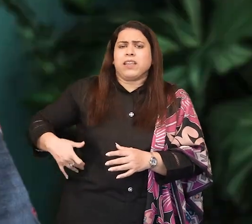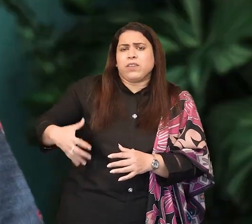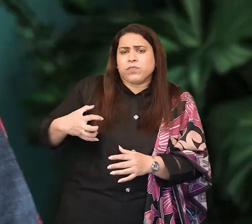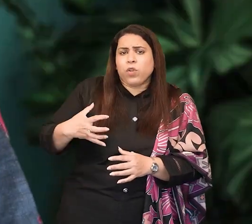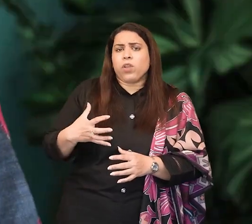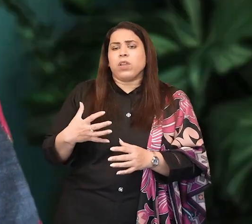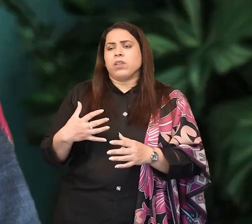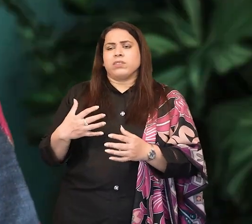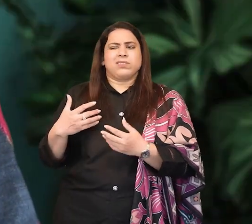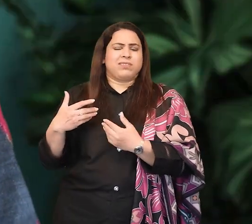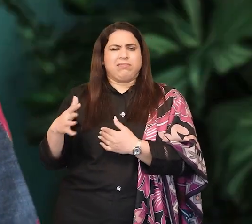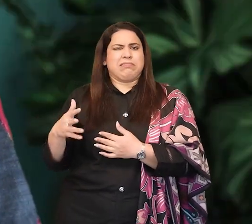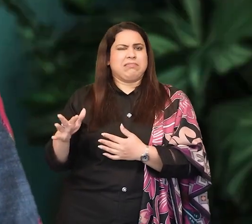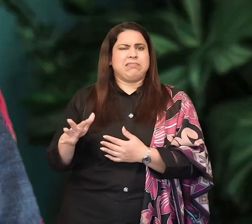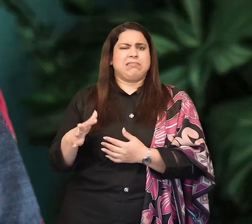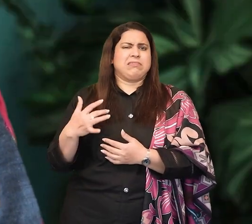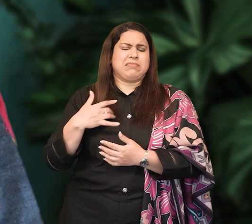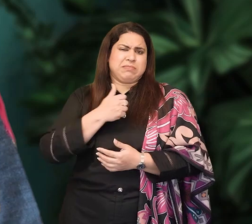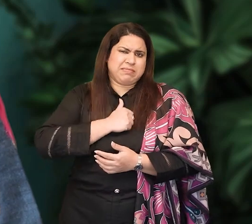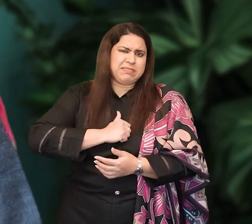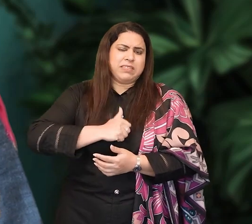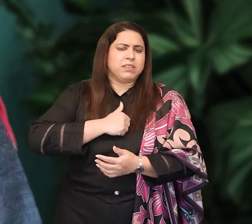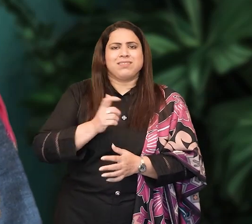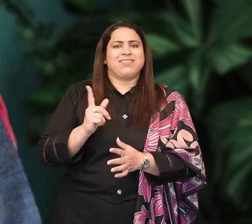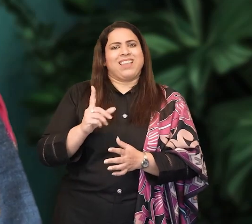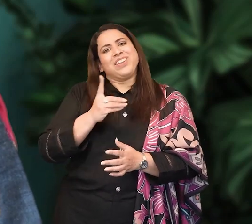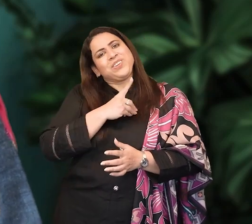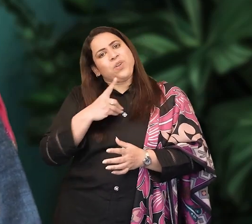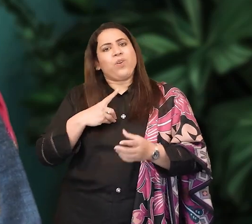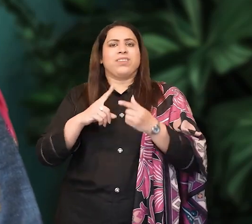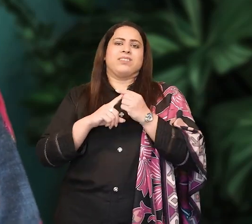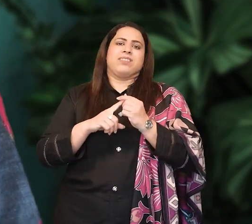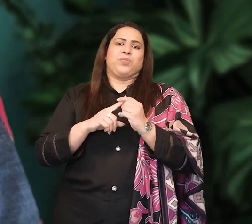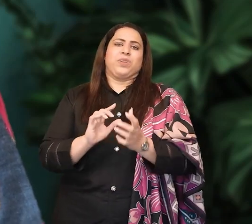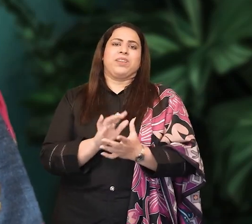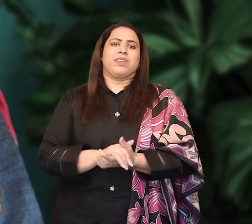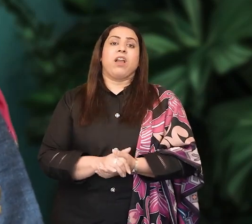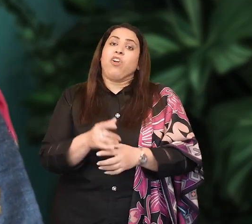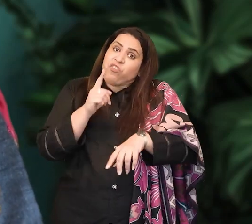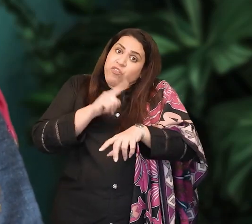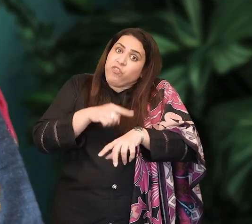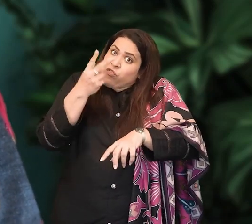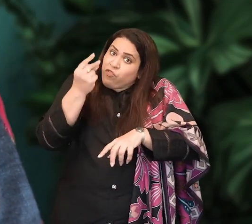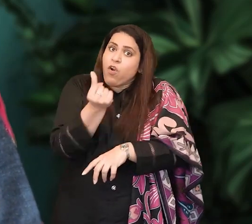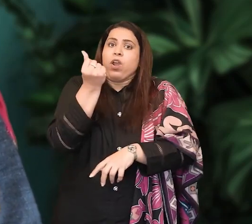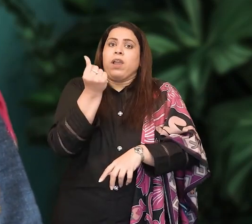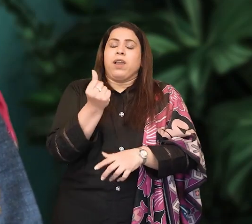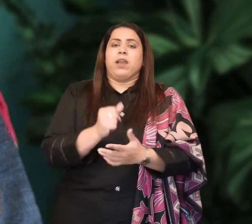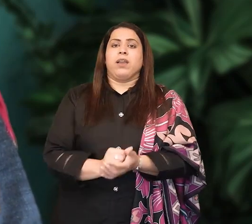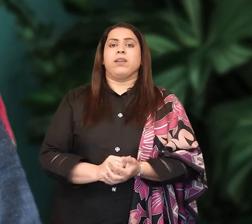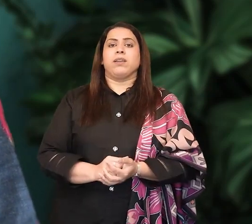क्योंकि कंडीशन को वर्स करने से बेहतर आप अपनी किसी हेल्थ केयर प्रैक्टिशनर के पास जाएं, वक्त पर जाएं,